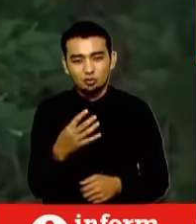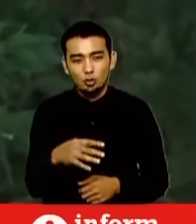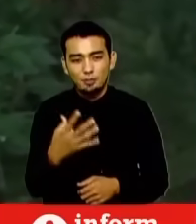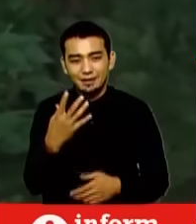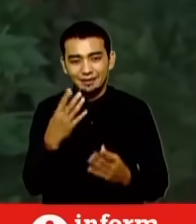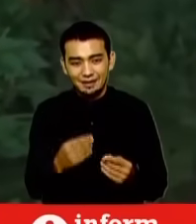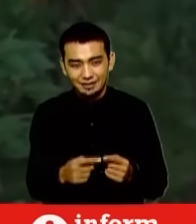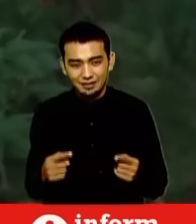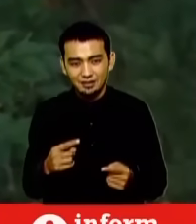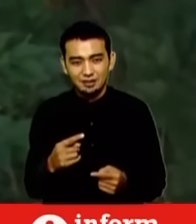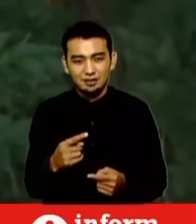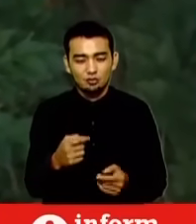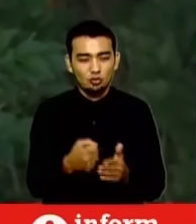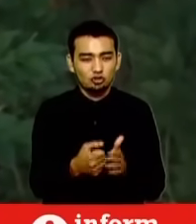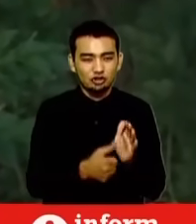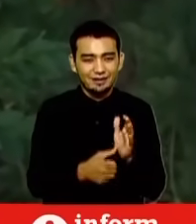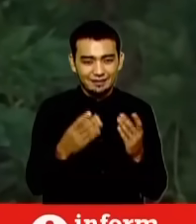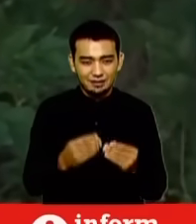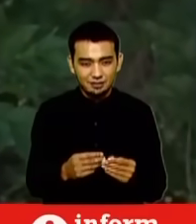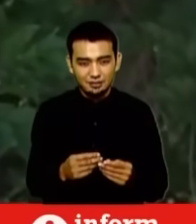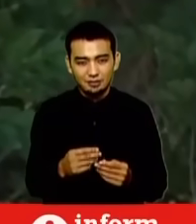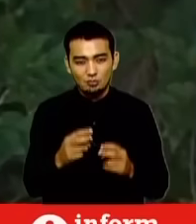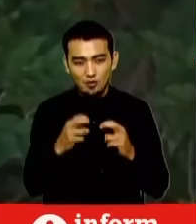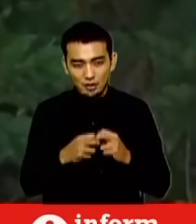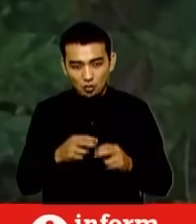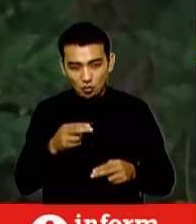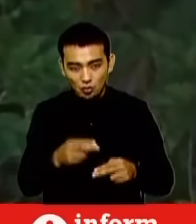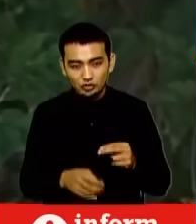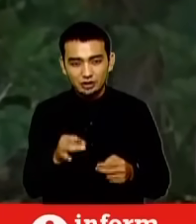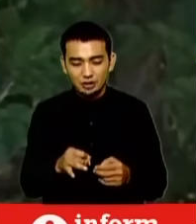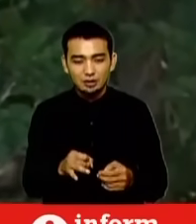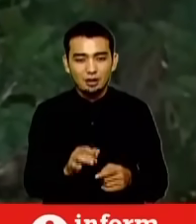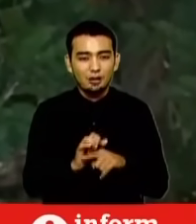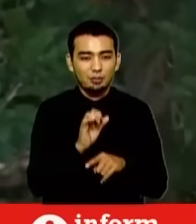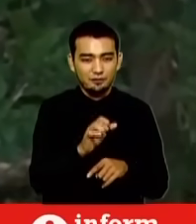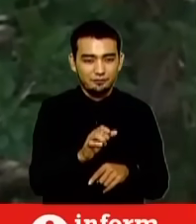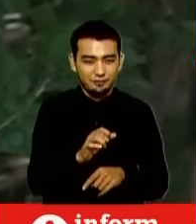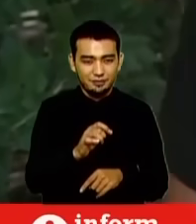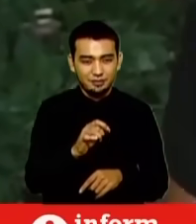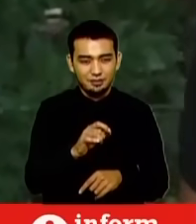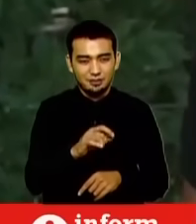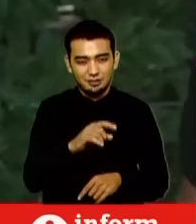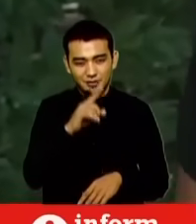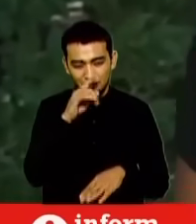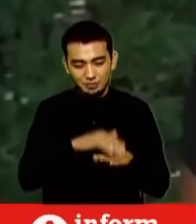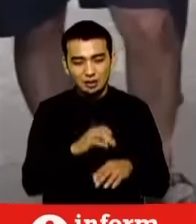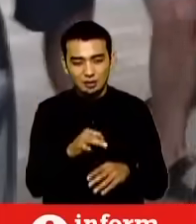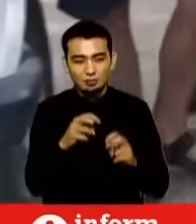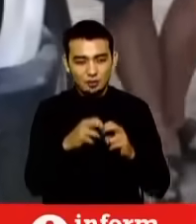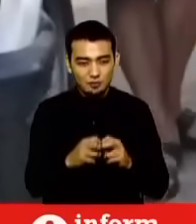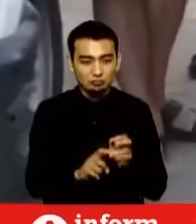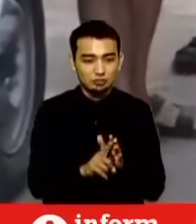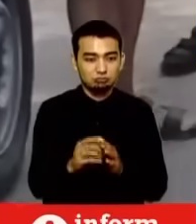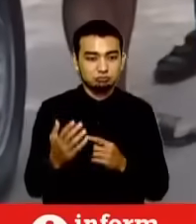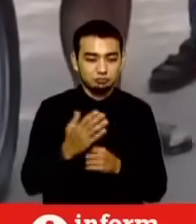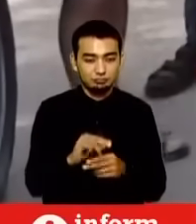бастап. 40 суткадан 60 суткаға дейін сілінеді. Сосын мастерға бейжі береміз. Абасын мастерға, сонда ақшаны сұраймыз. Ауыр